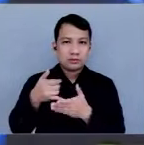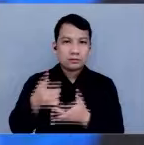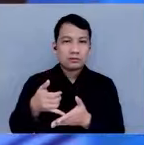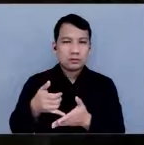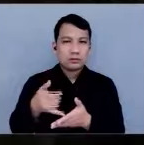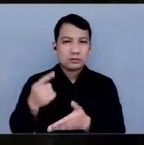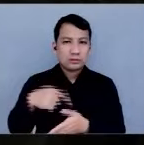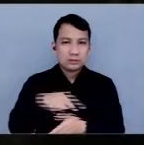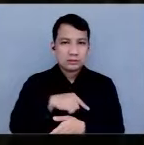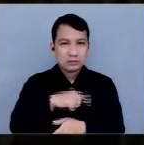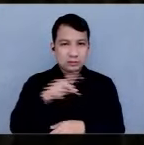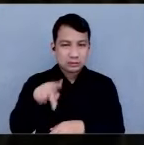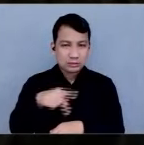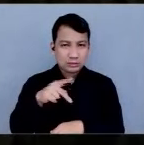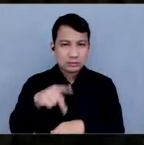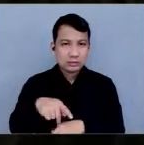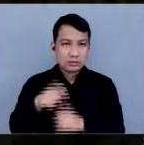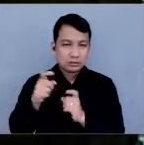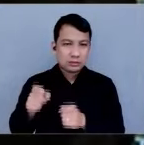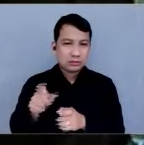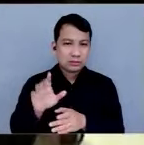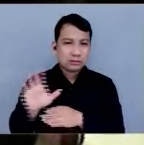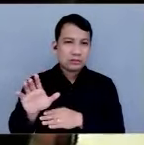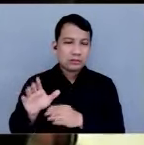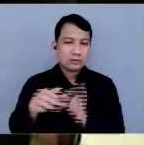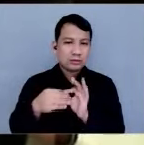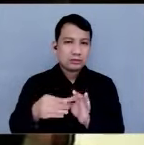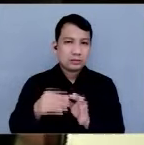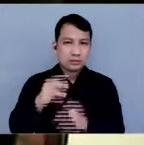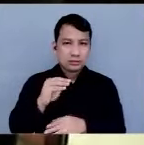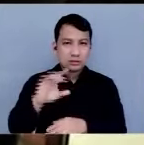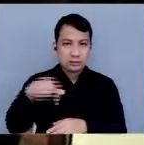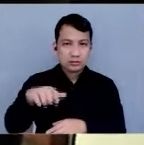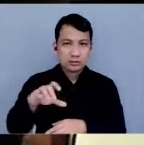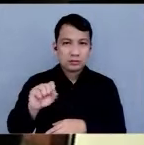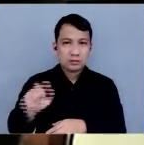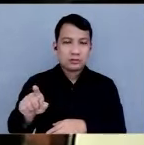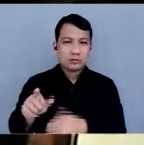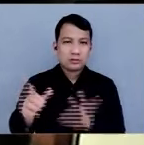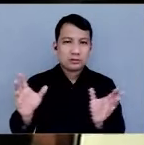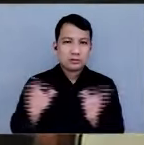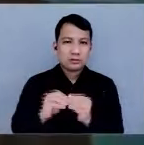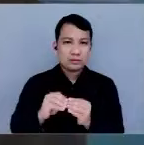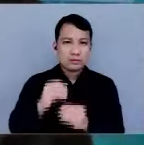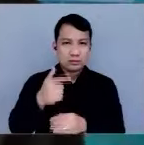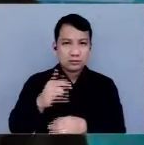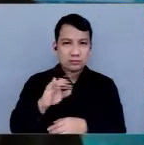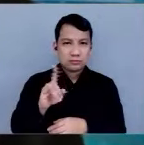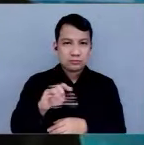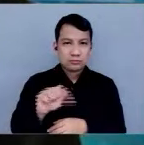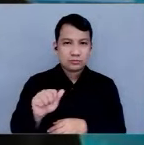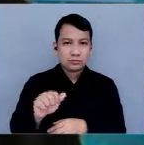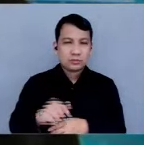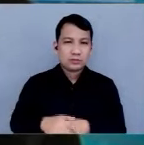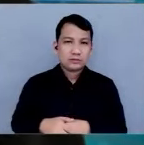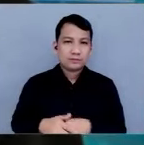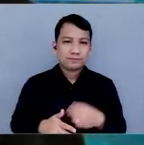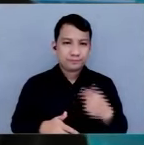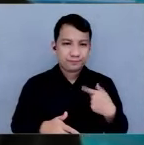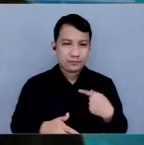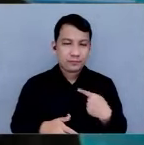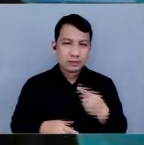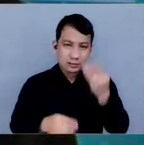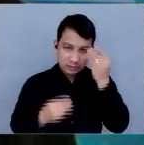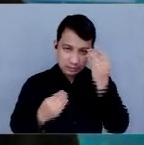bansa para sa kanyang role sa m at Jes kong film na gumburza siguro Gan talaga p meron kang